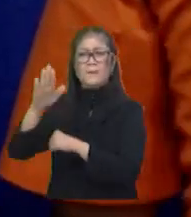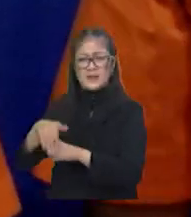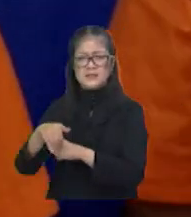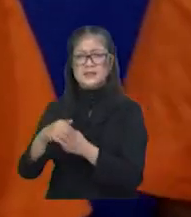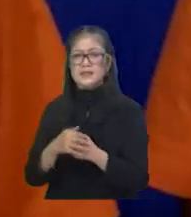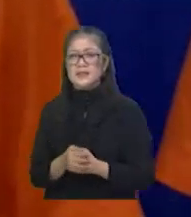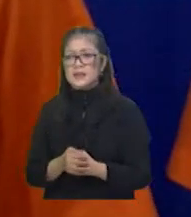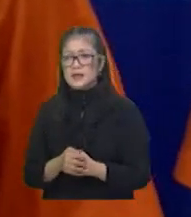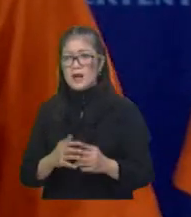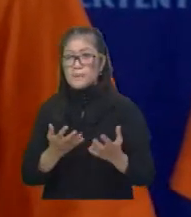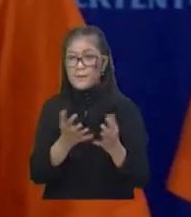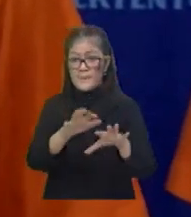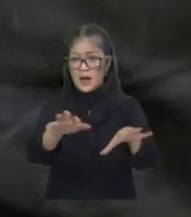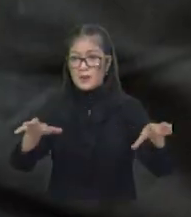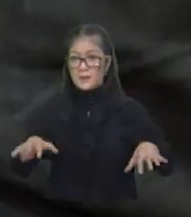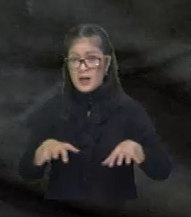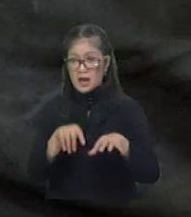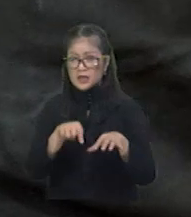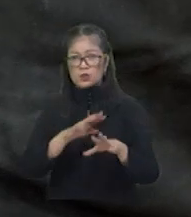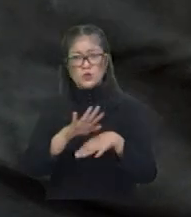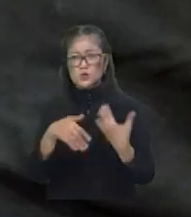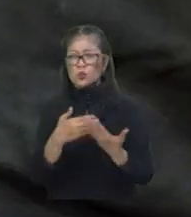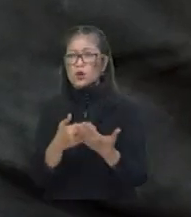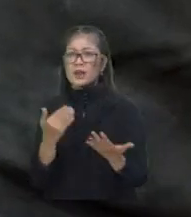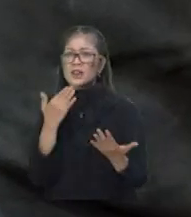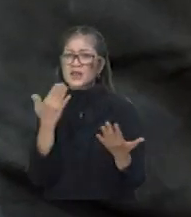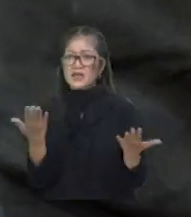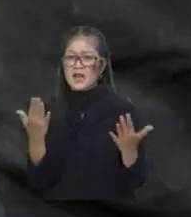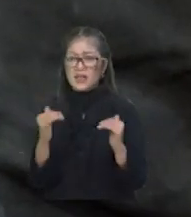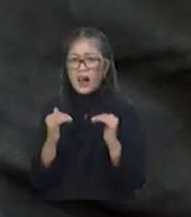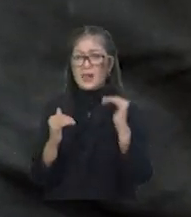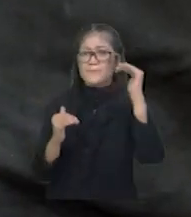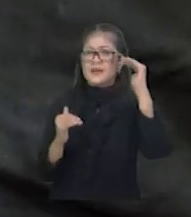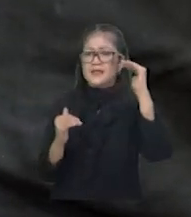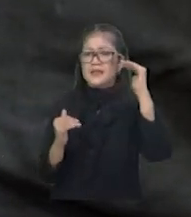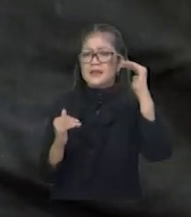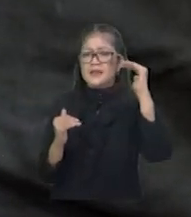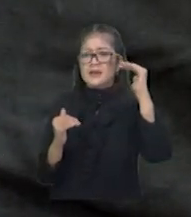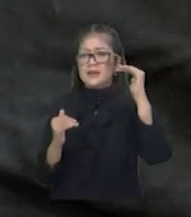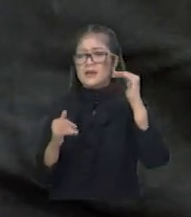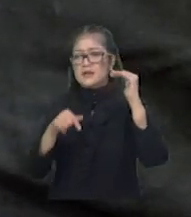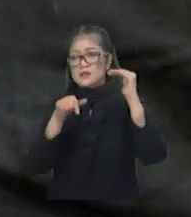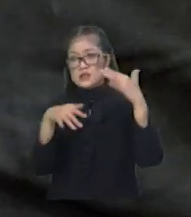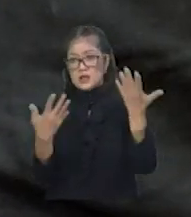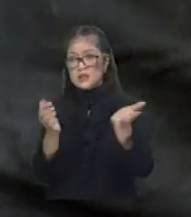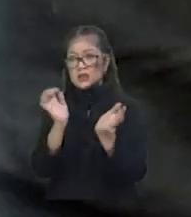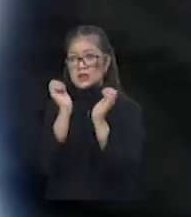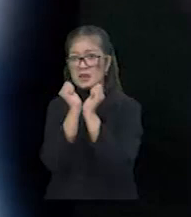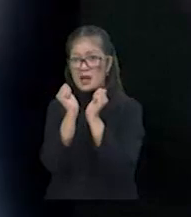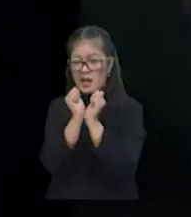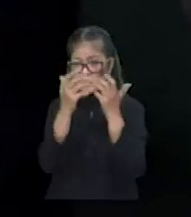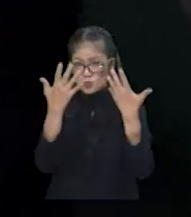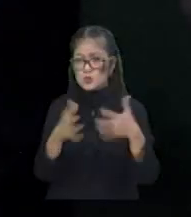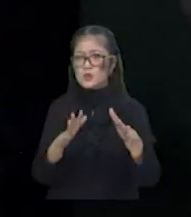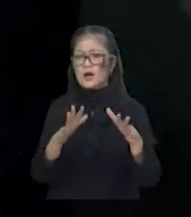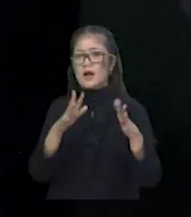yang diduga menjadi penyebab ternyata melebihi ambang batas mengerucut pada sejumlah korporasi yang saat ini sudah menjadi tersangka.